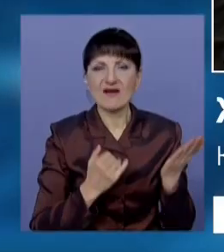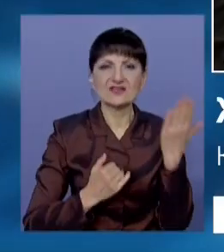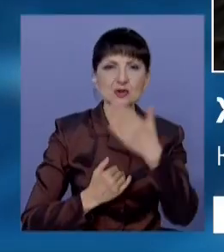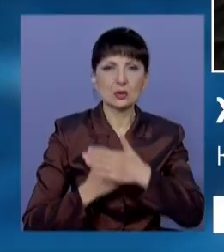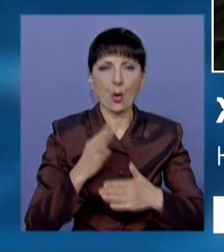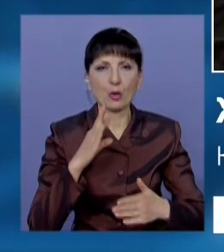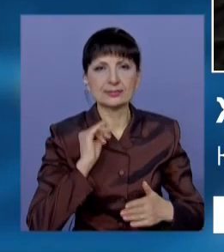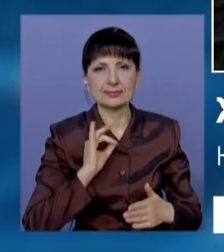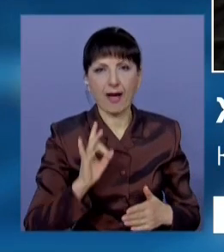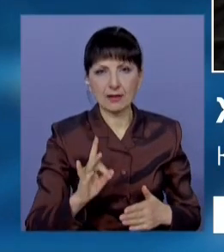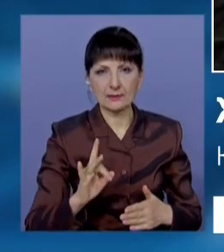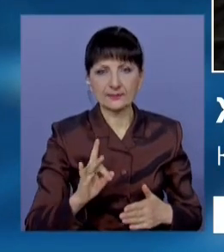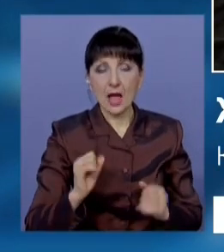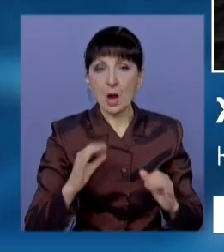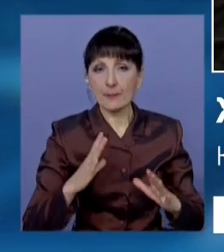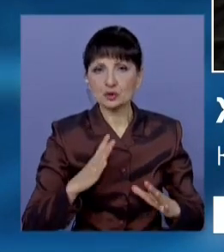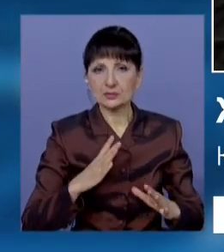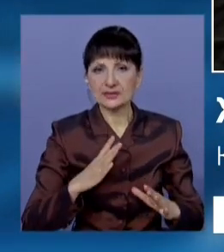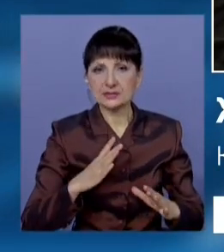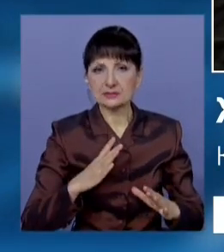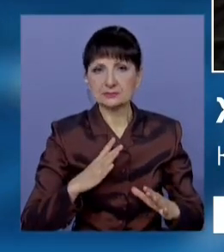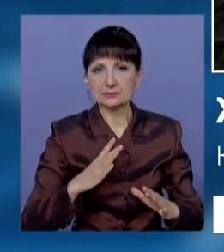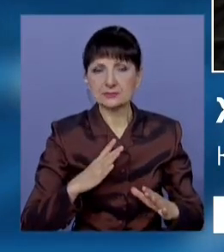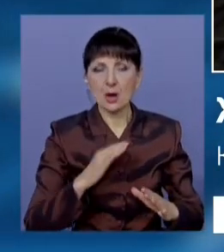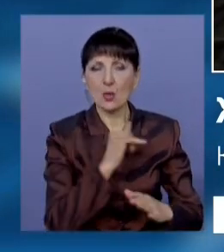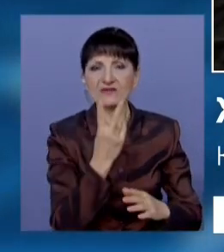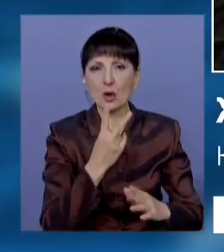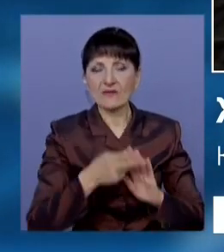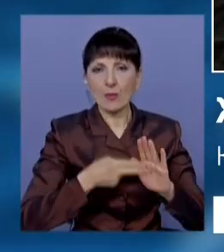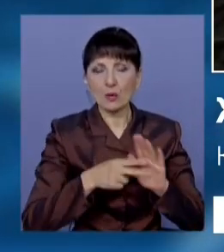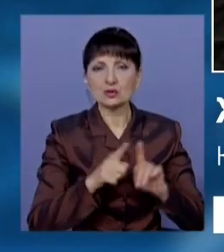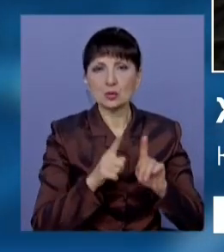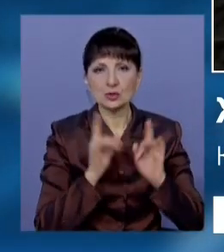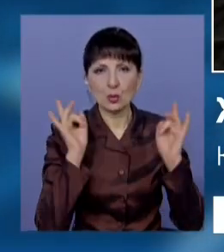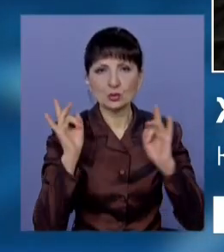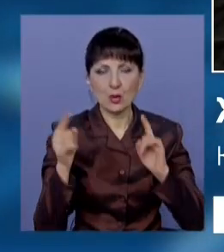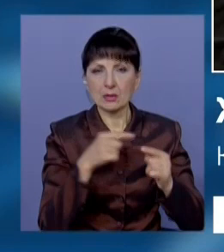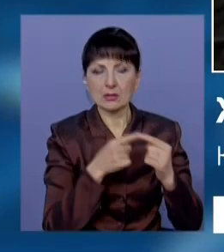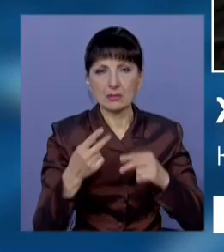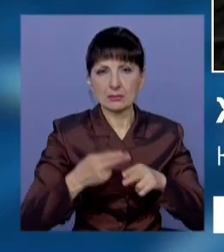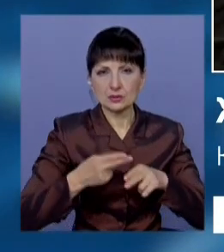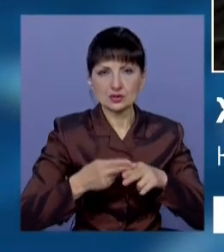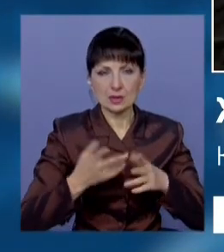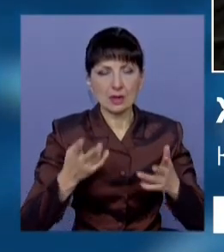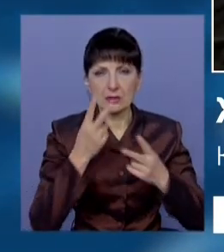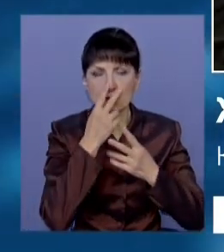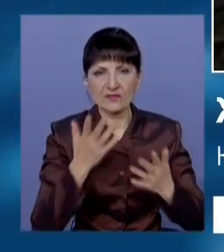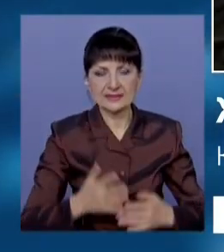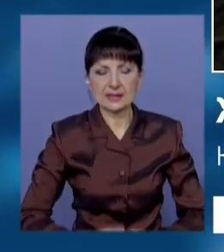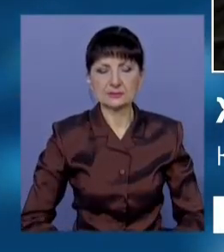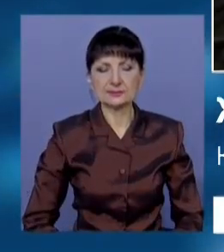Атара, станции Атар. Возможно, вот гул второго поезда тоже помешал почувствовать беду.